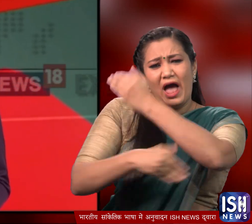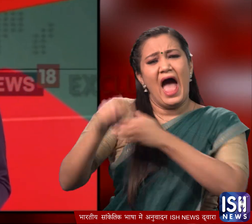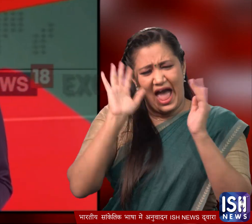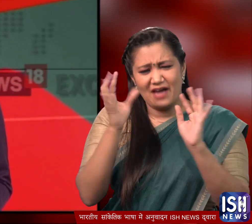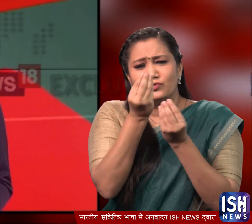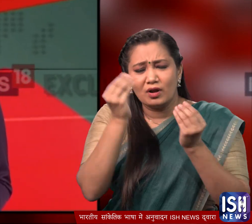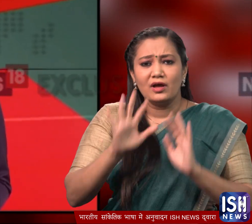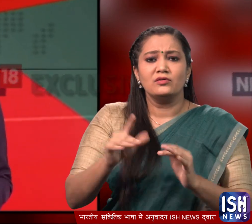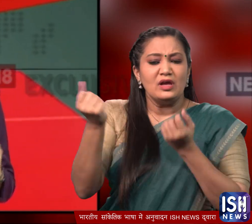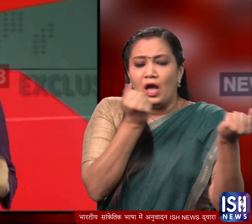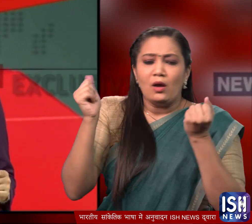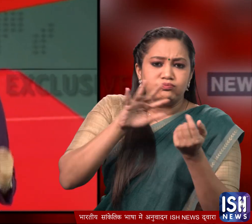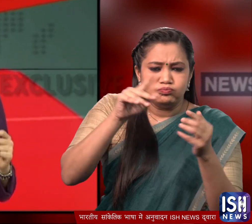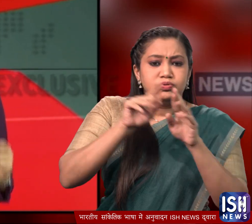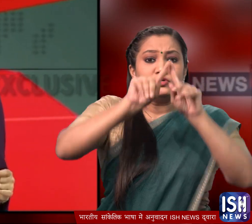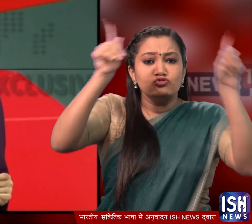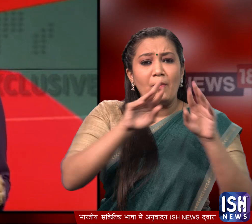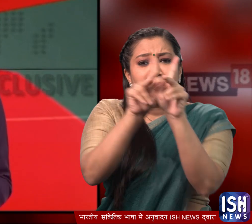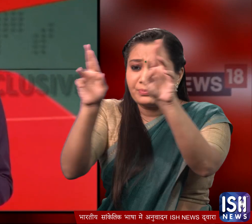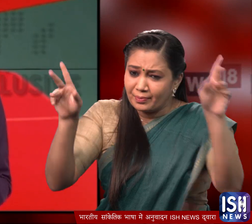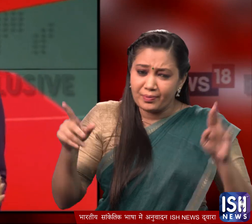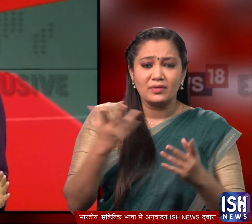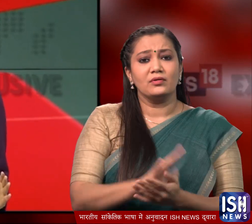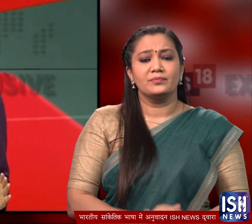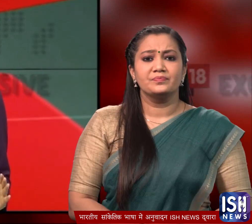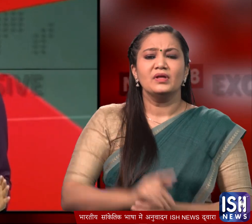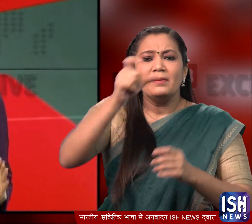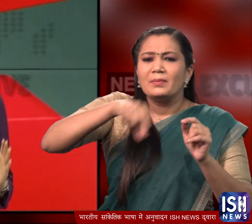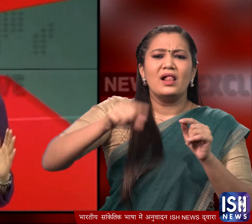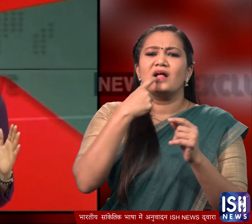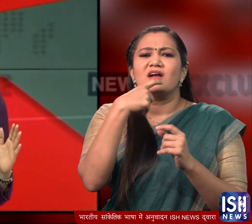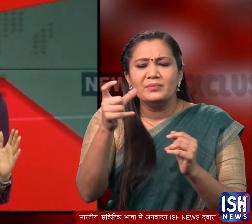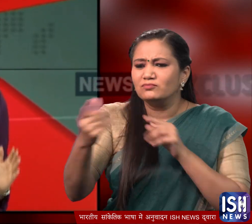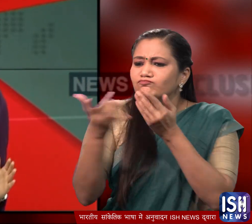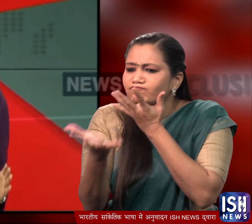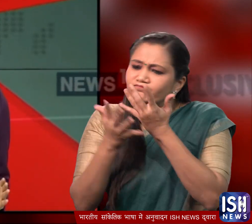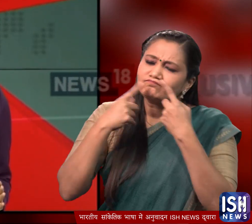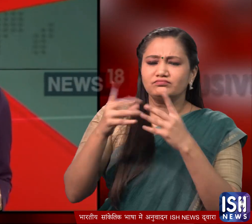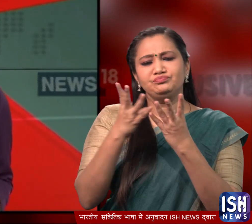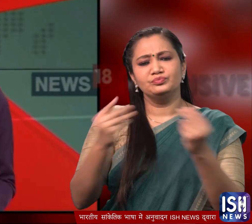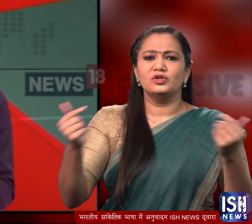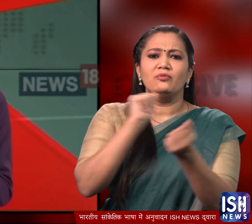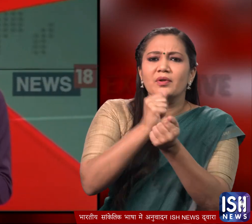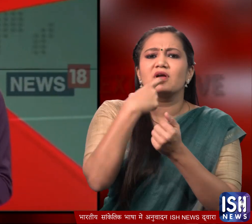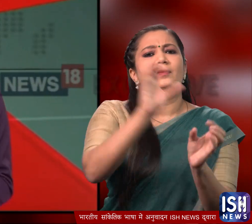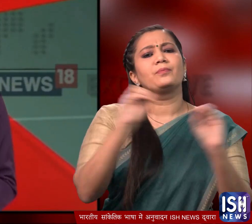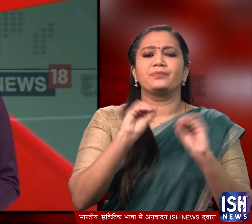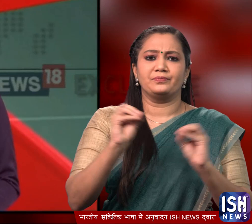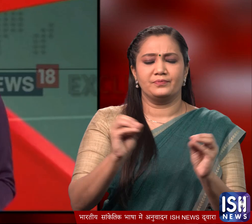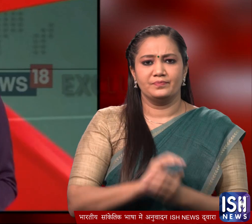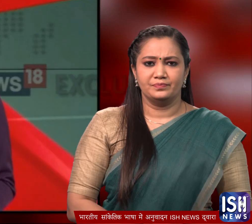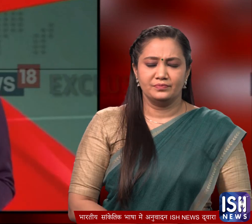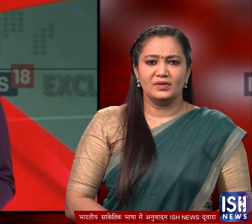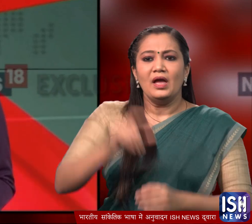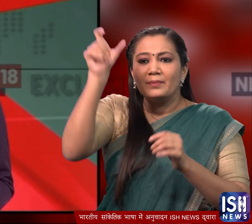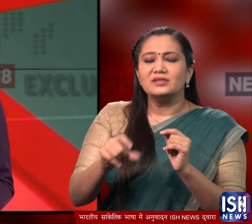आदमी को काफी चोटें आई। बेकाबू कार ने कई दुकानों को भी तहस नहस कर दिया। हालांकि दुकानदारों ने समझौता हो जाने के बाद पुलिस में कोई शिकायत दर्ज